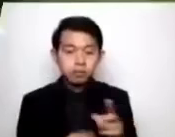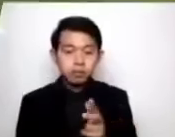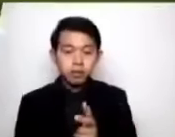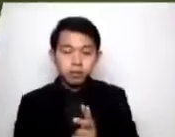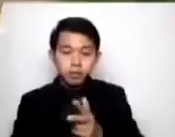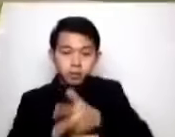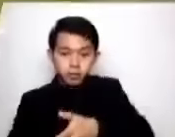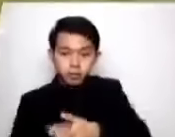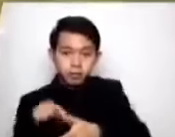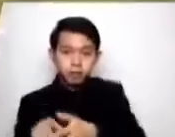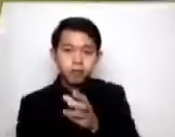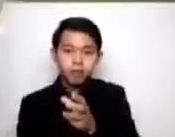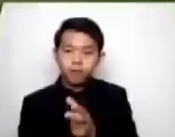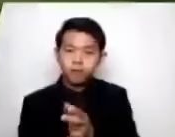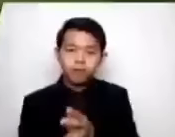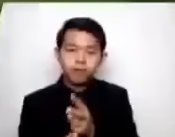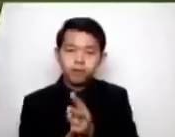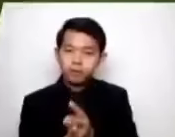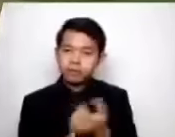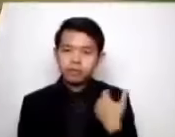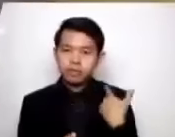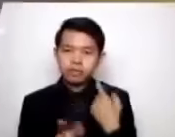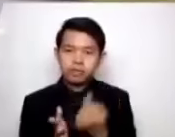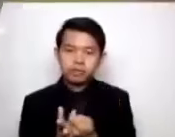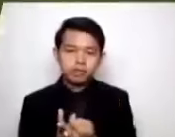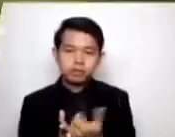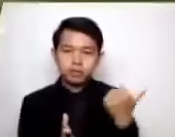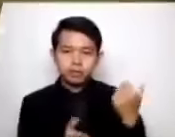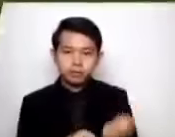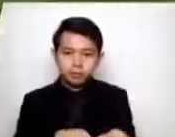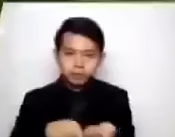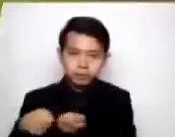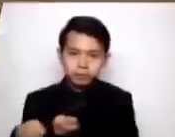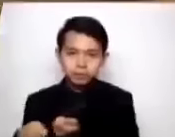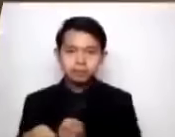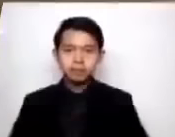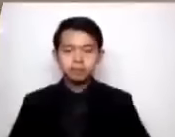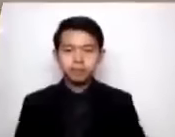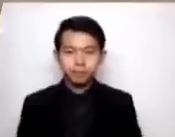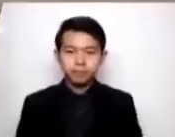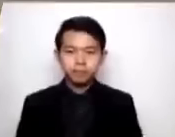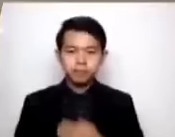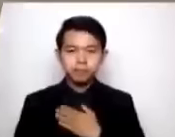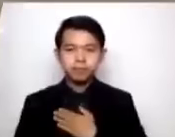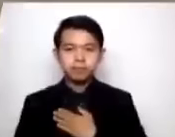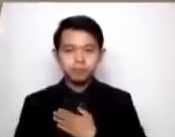Tina Panganiban Perez, nagbabalita para sa GMA Integrated News.